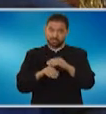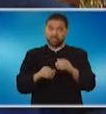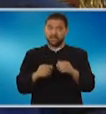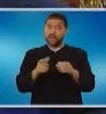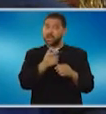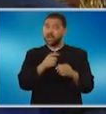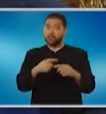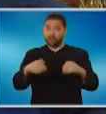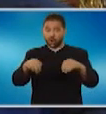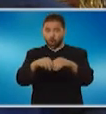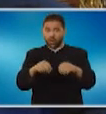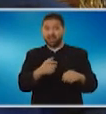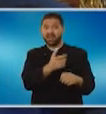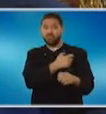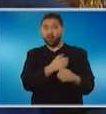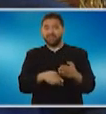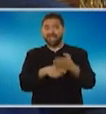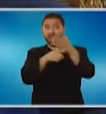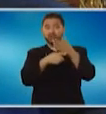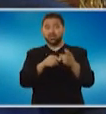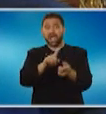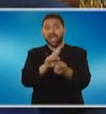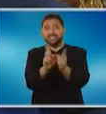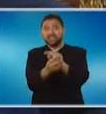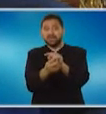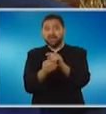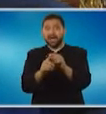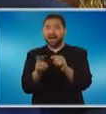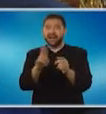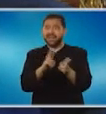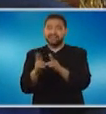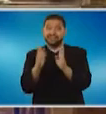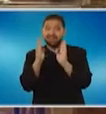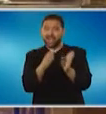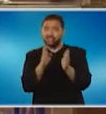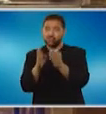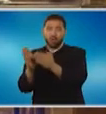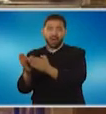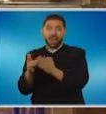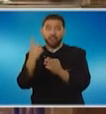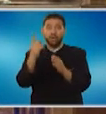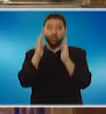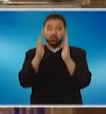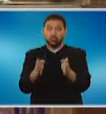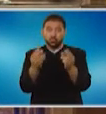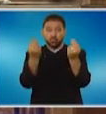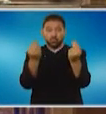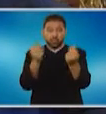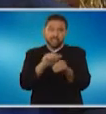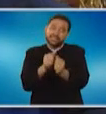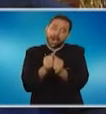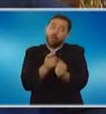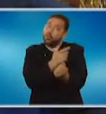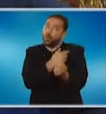ne poate ajuta, ne poate schimba și ne poate redirecționa pe o cale bună sau, de ce nu, pe o cale